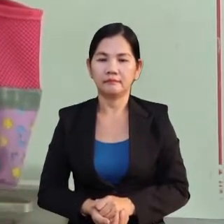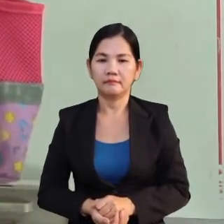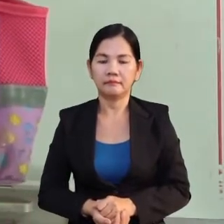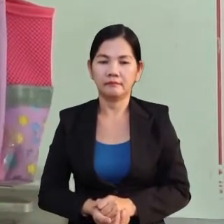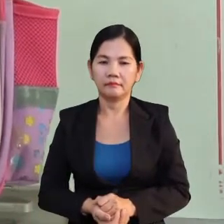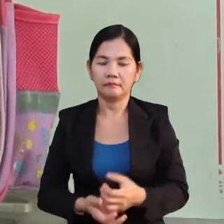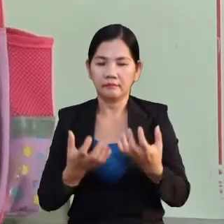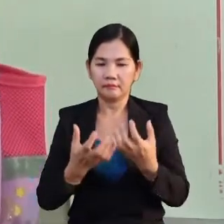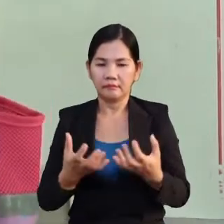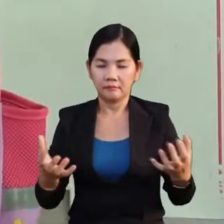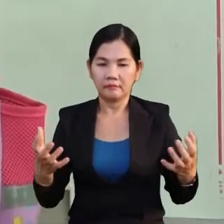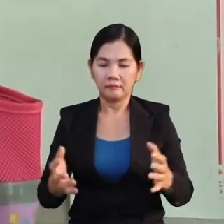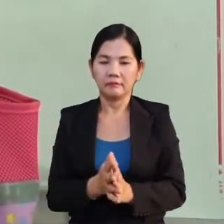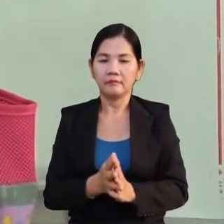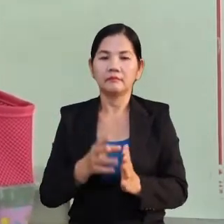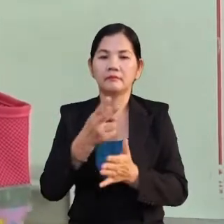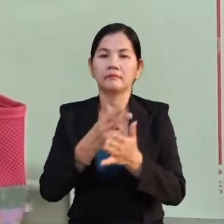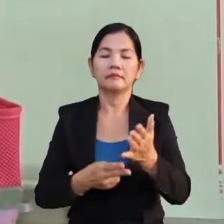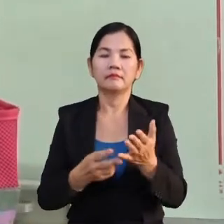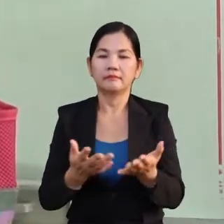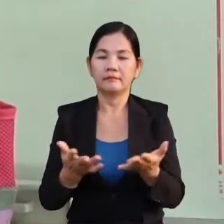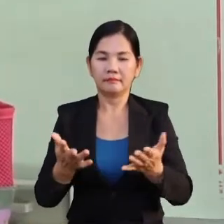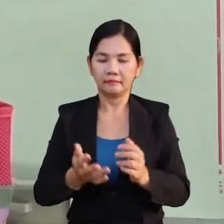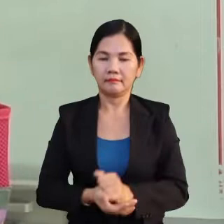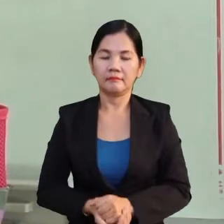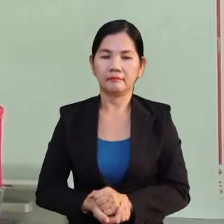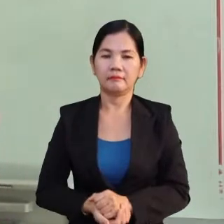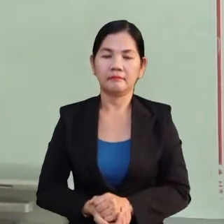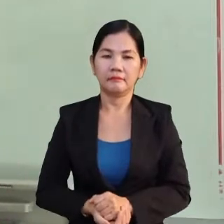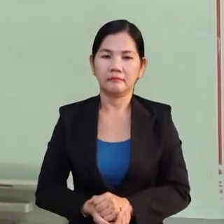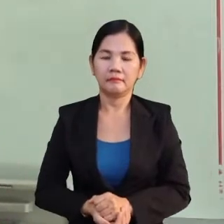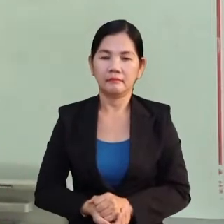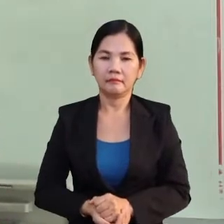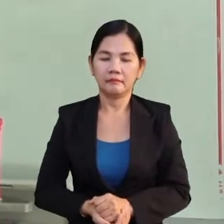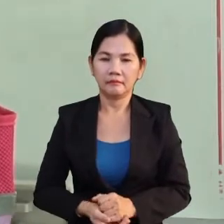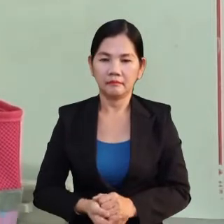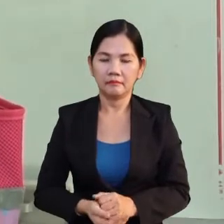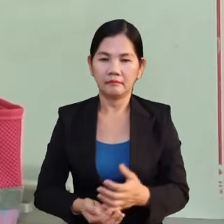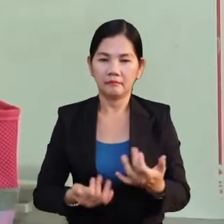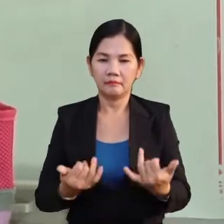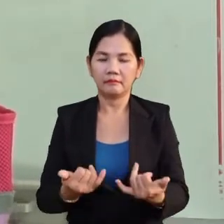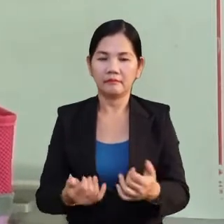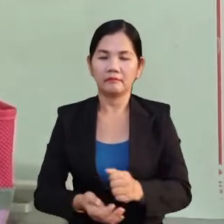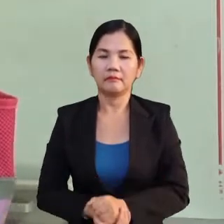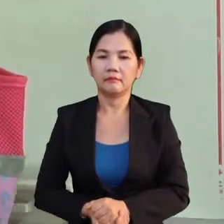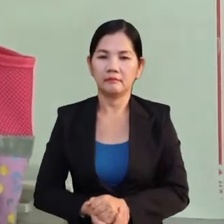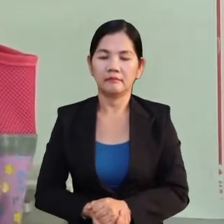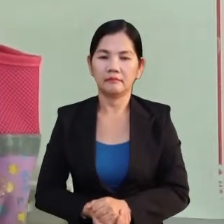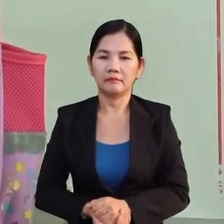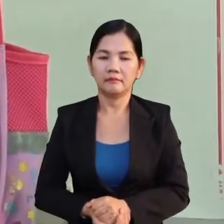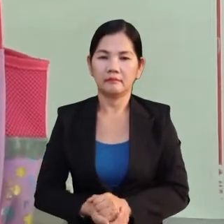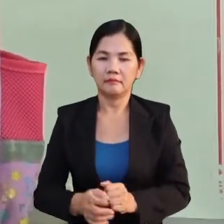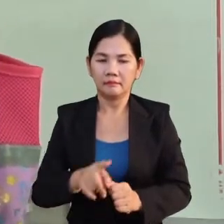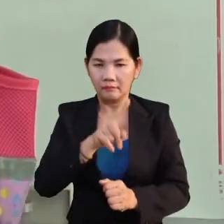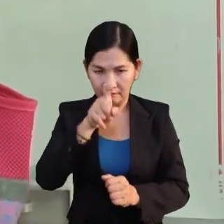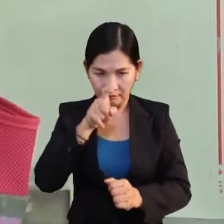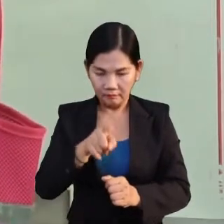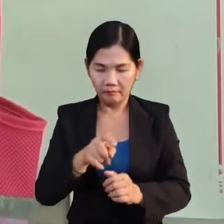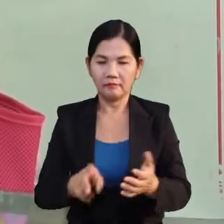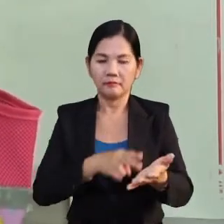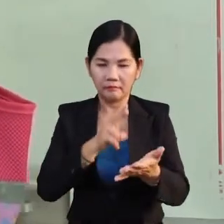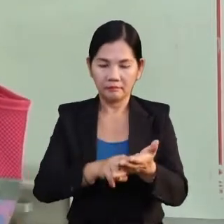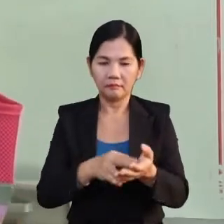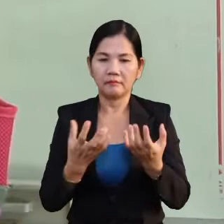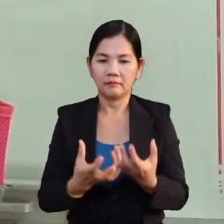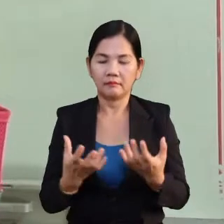ដាក់សម្ភារៈសិក្សាដូចម្ដេចដែរកូនចាកូនស្ដាប់សំណួររបស់អ្នកគ្រូម្ដងទៀតតើកូនត្រូវទុកដាក់ស